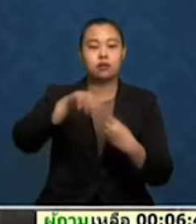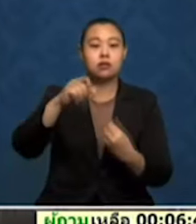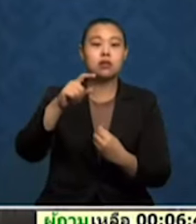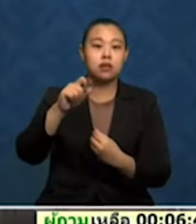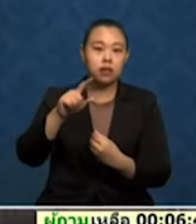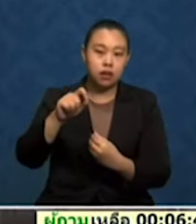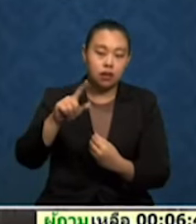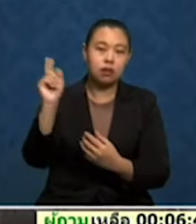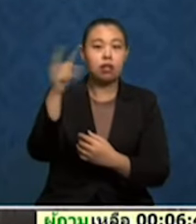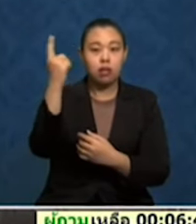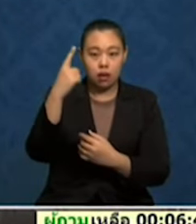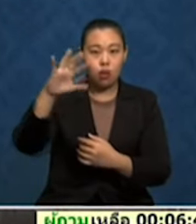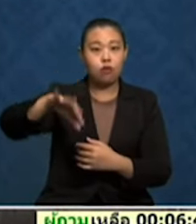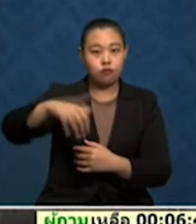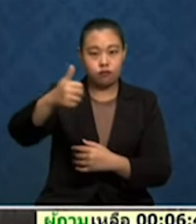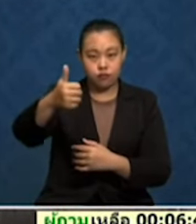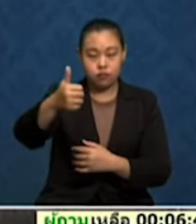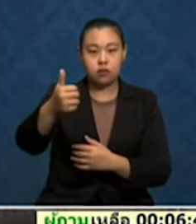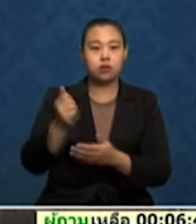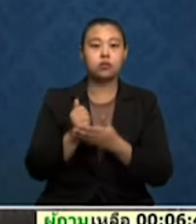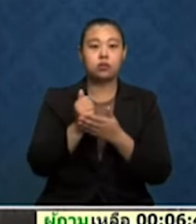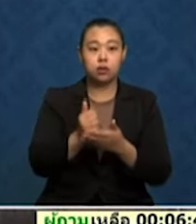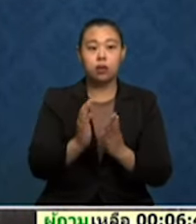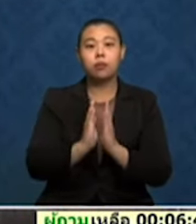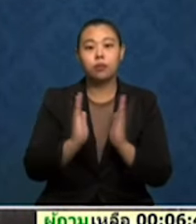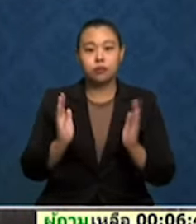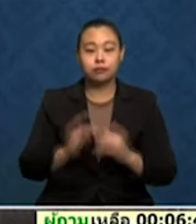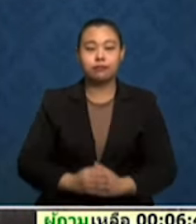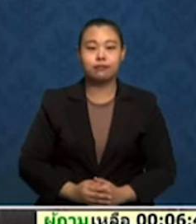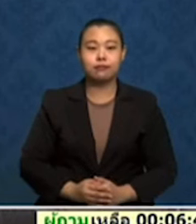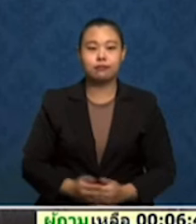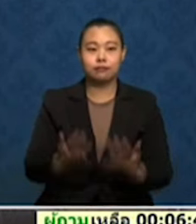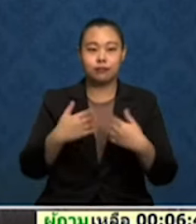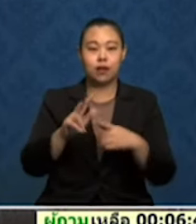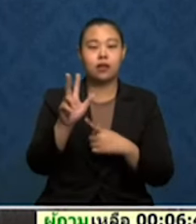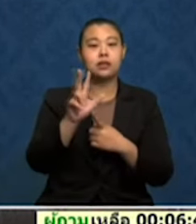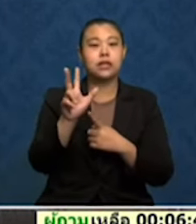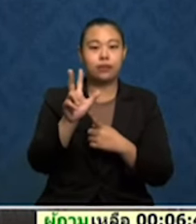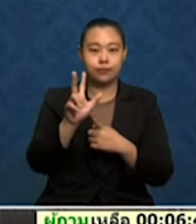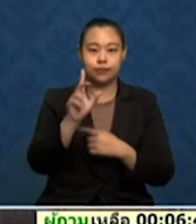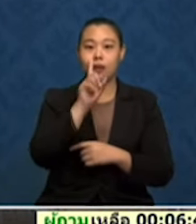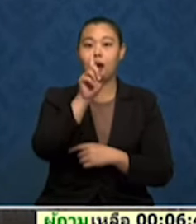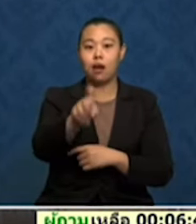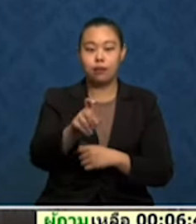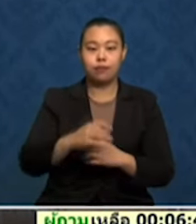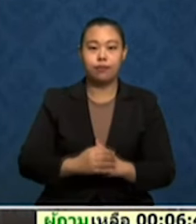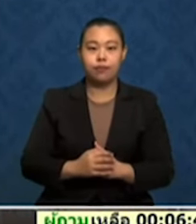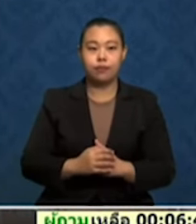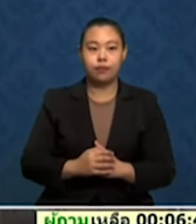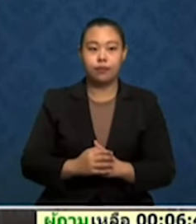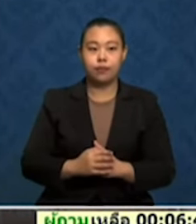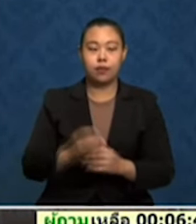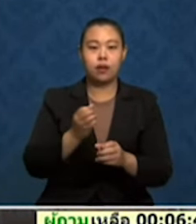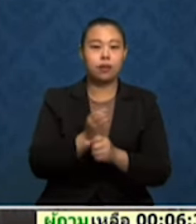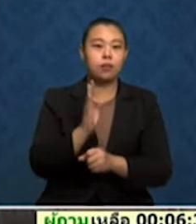คำถามที่3นะครับโอเคครับนอกจากการช่วยเหลือผู้ประกอบการและการสร้างความเชื่อมั่นให้กับ